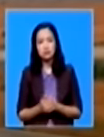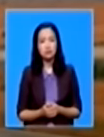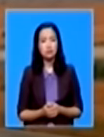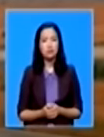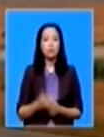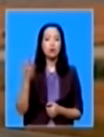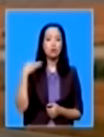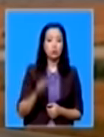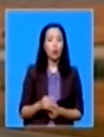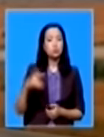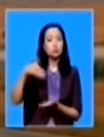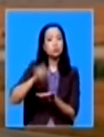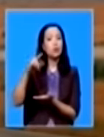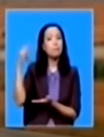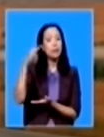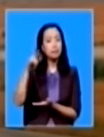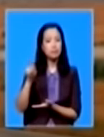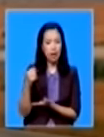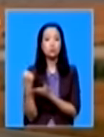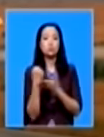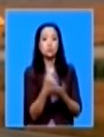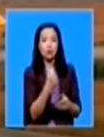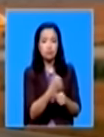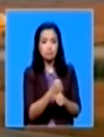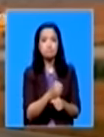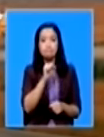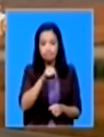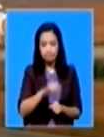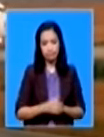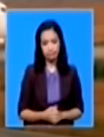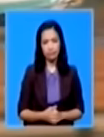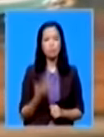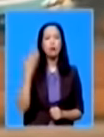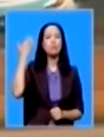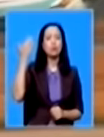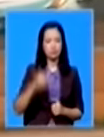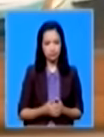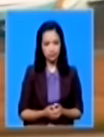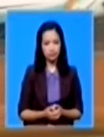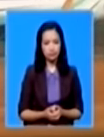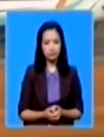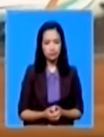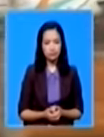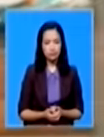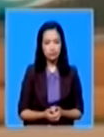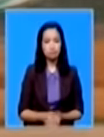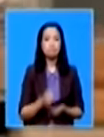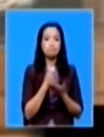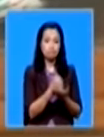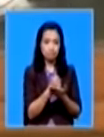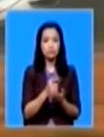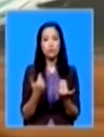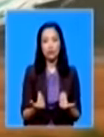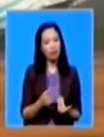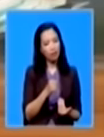ปศูนย์บินของทออเนี่ยเขาไปช่วยฐานอากาศเขาไปช่วยในศูนย์นี่เดิมไปเหมือนกับไปอำนวยการวันนี้